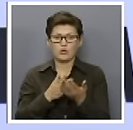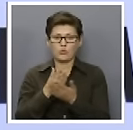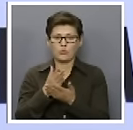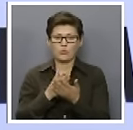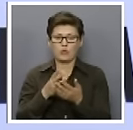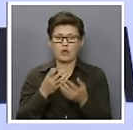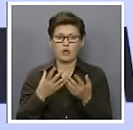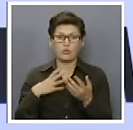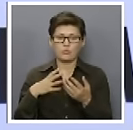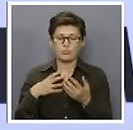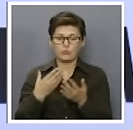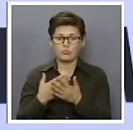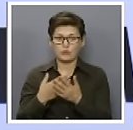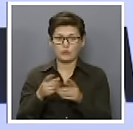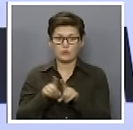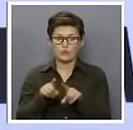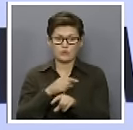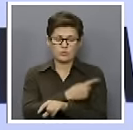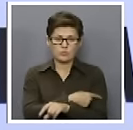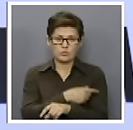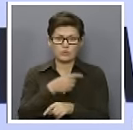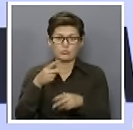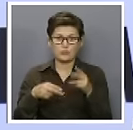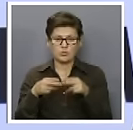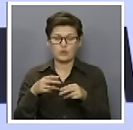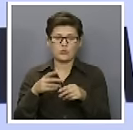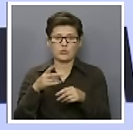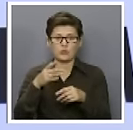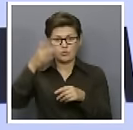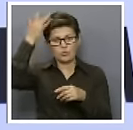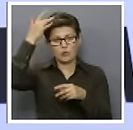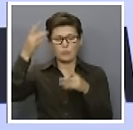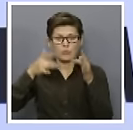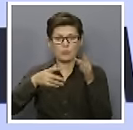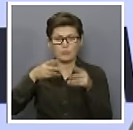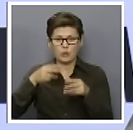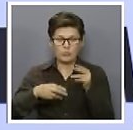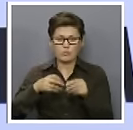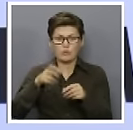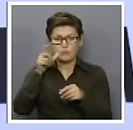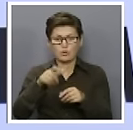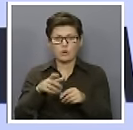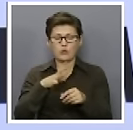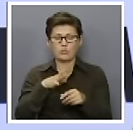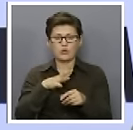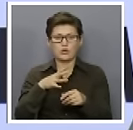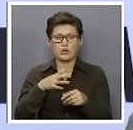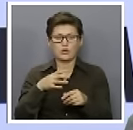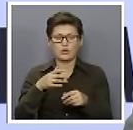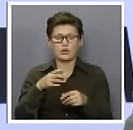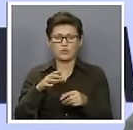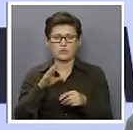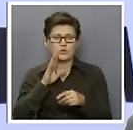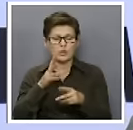көшіңіз дүзейсіз. Сол сияқты бізде мықты кардиологымыз бар, неврохирургымыз бар, жаңағы урологтарымыз бар, гинекологтарымыз бар. Яғни